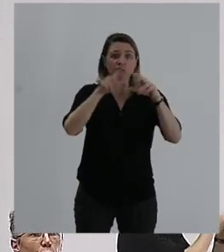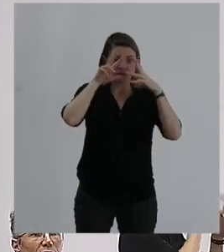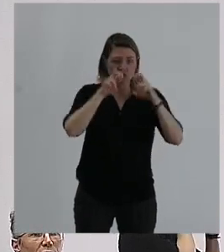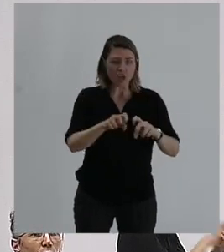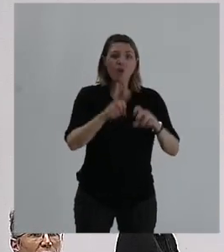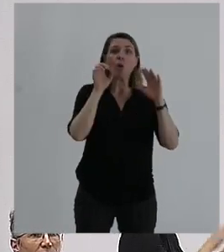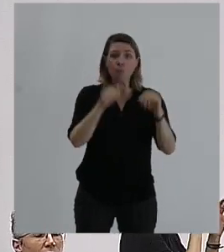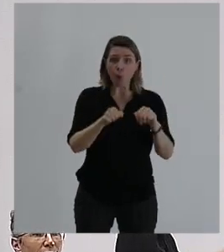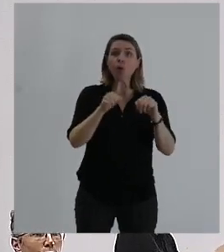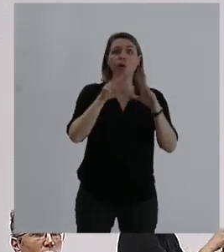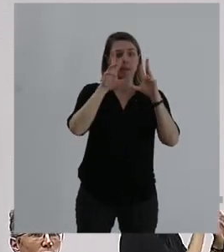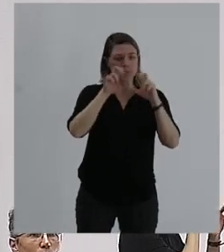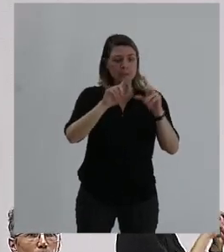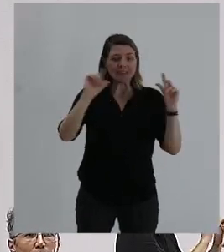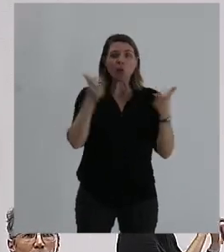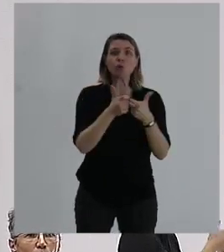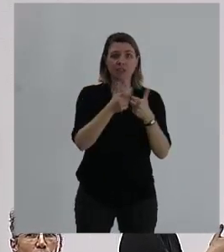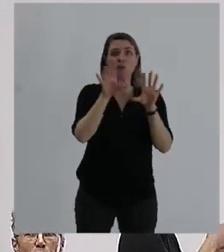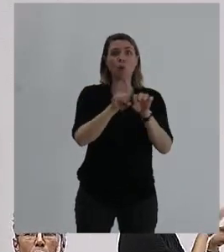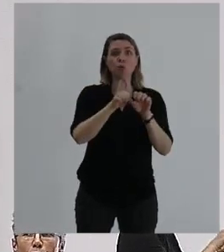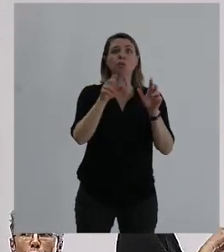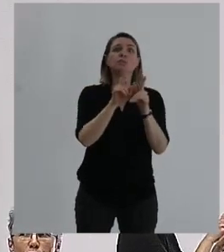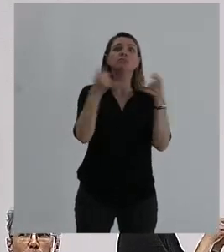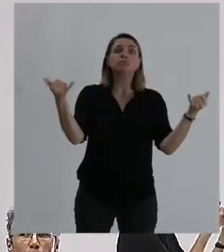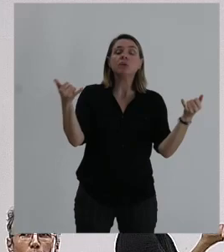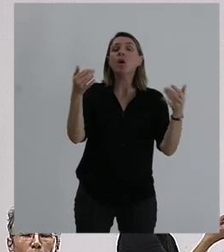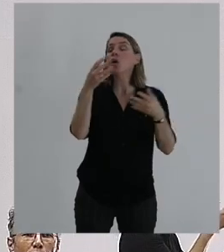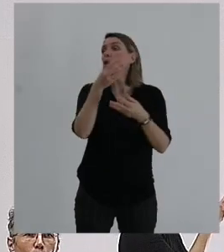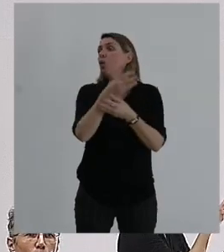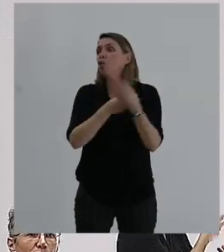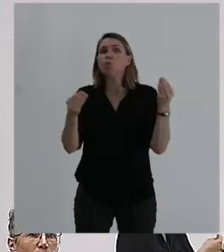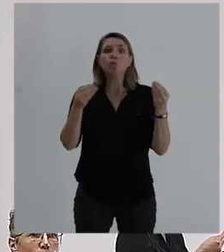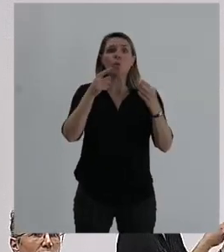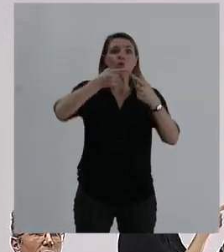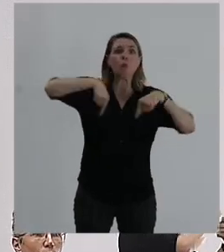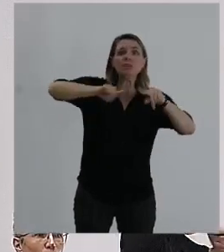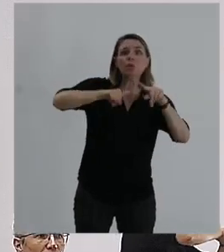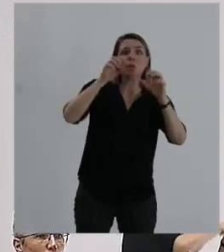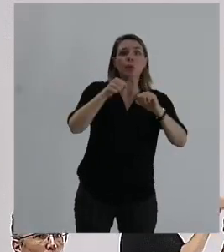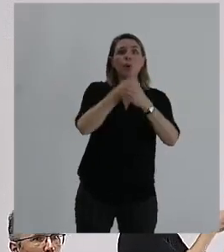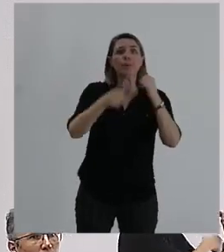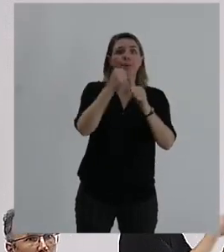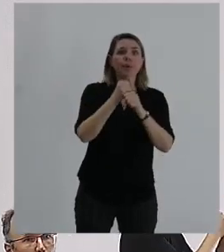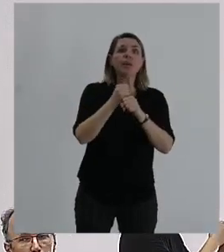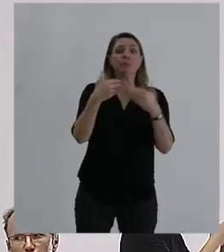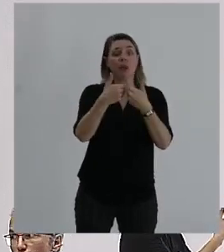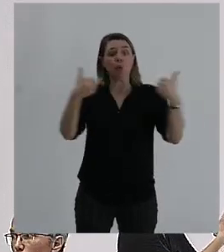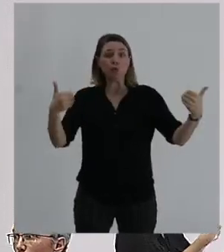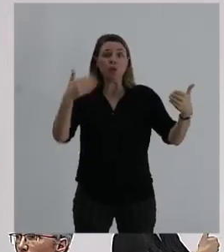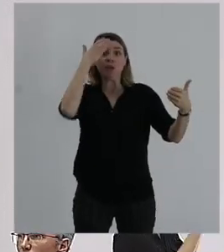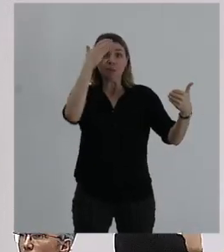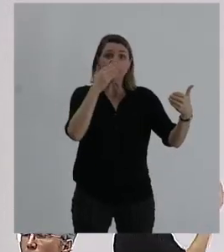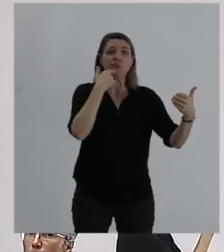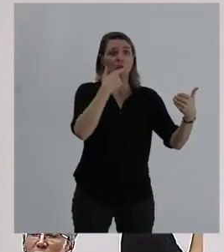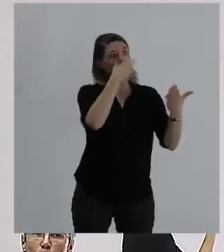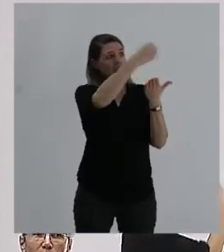capable de produire ces diagnostics à notre attention, par exemple sous la forme finalement d'une commission qui pourrait être indépendante et qui pourrait nous faire un retour sur nos